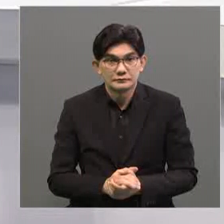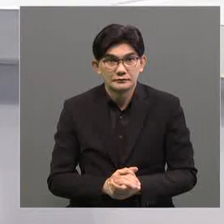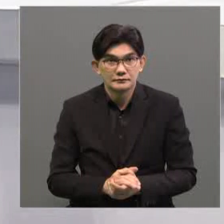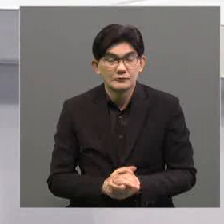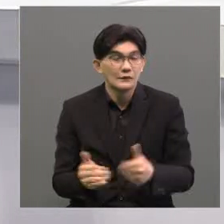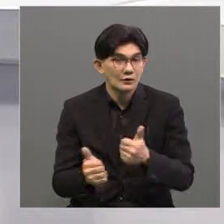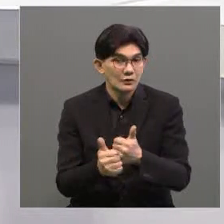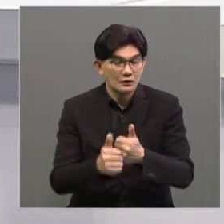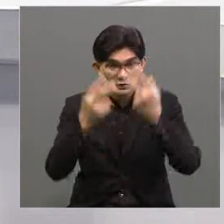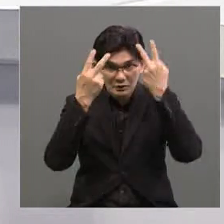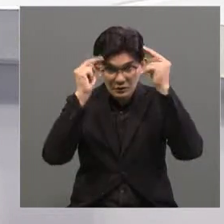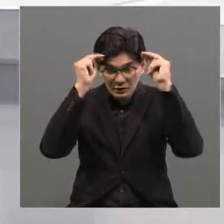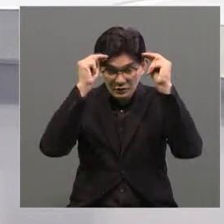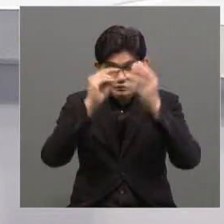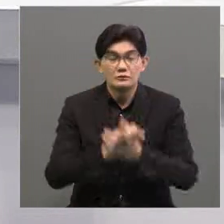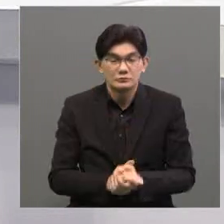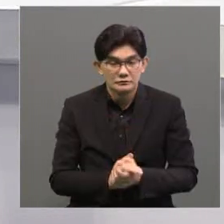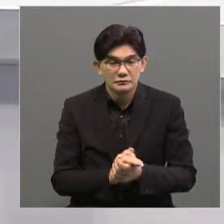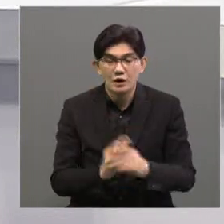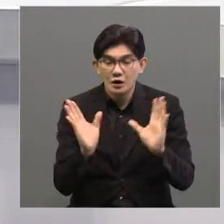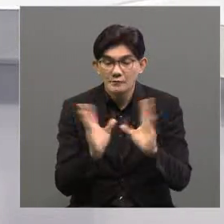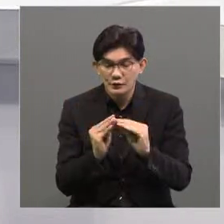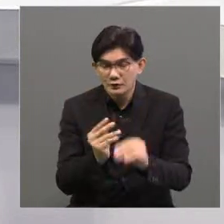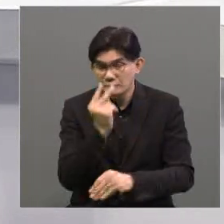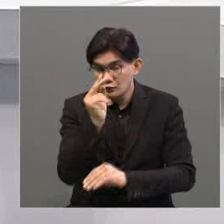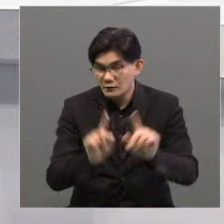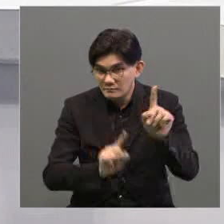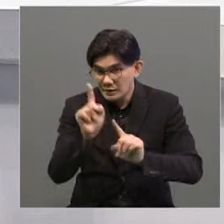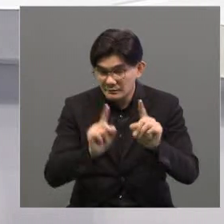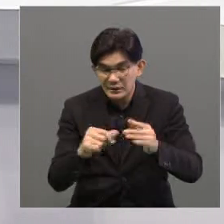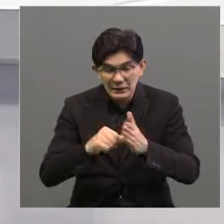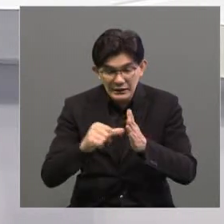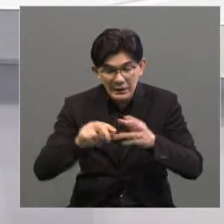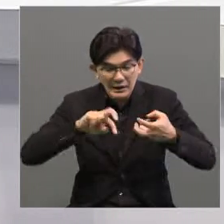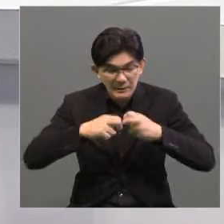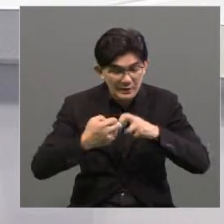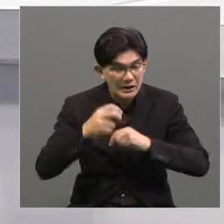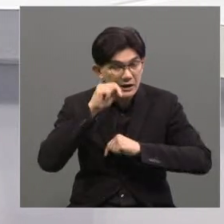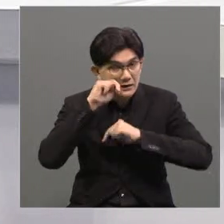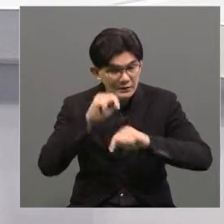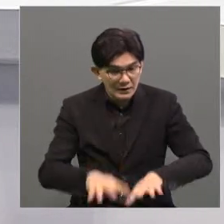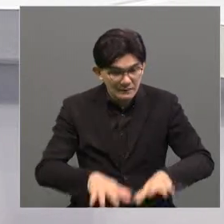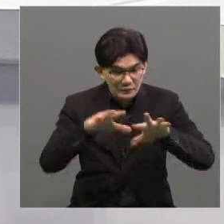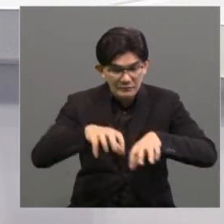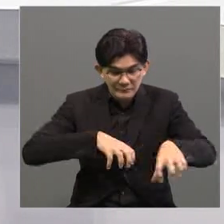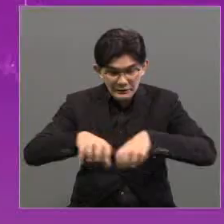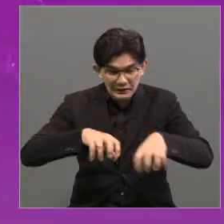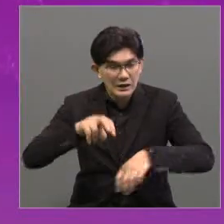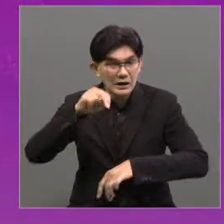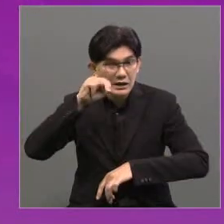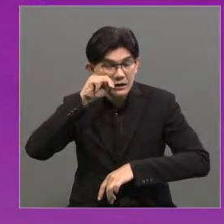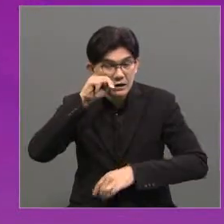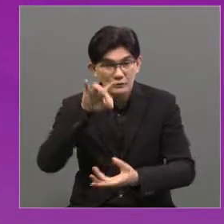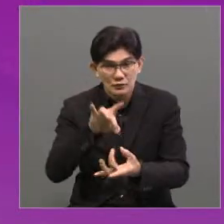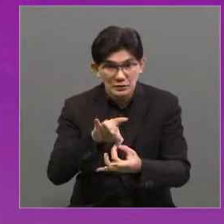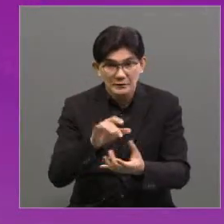ส่วนทางด้านรองนายกรัฐมนตรีสมศักดิ์เทพสุทินก็ไปประชุมติดตามแนวทางในการแก้ไขปัญหาอุทกภัยแล้วก็การบริหารจัดการน้ำของจังหวัดสุโข